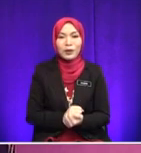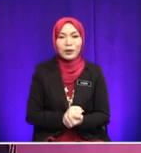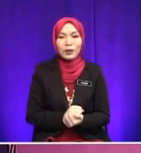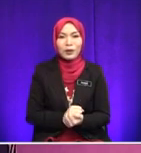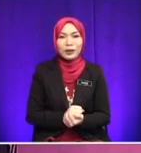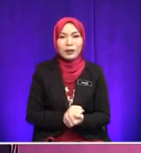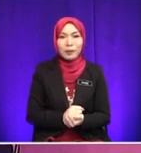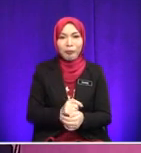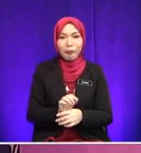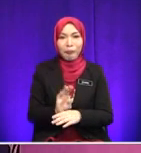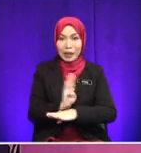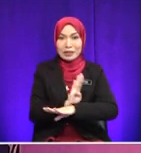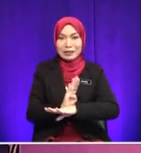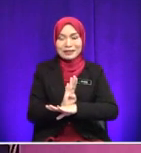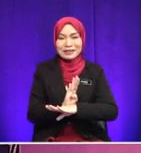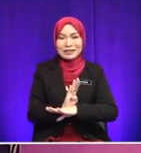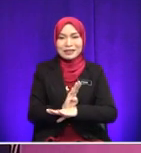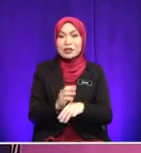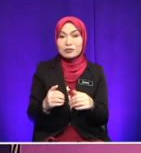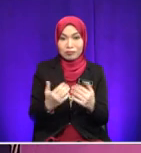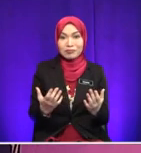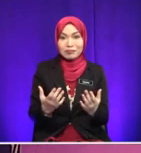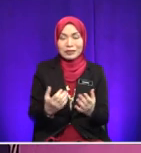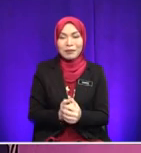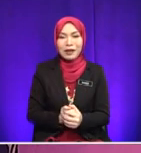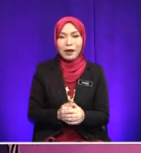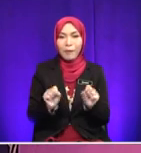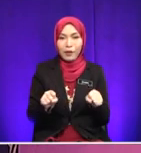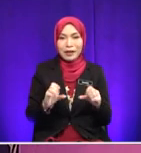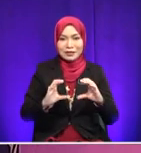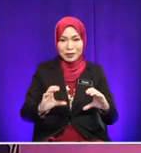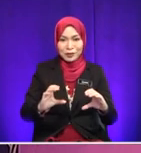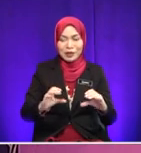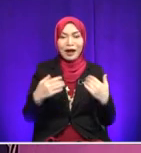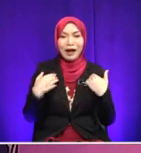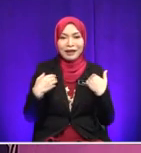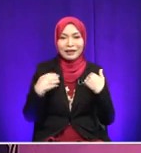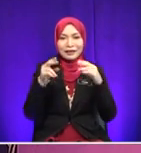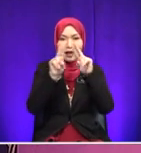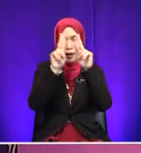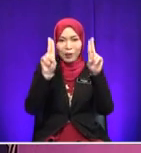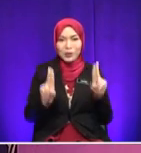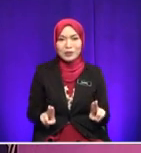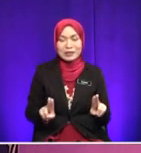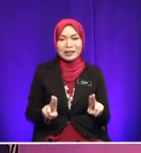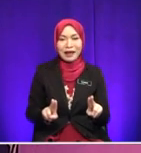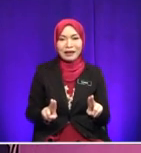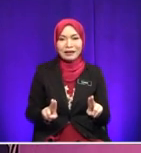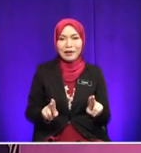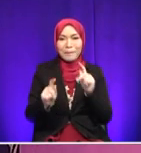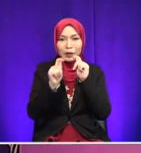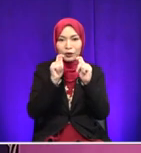akan diajukan, akan diuji, ada kemungkinan dalam ujian bertutur individu ataupun kumpulan